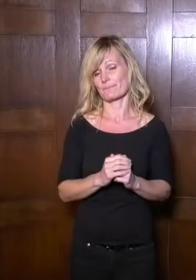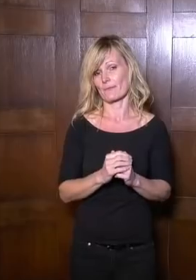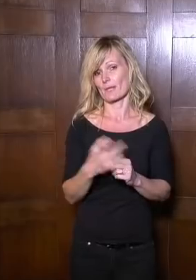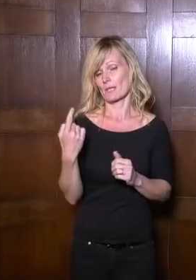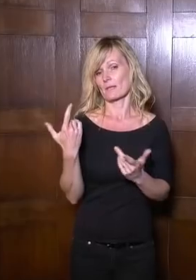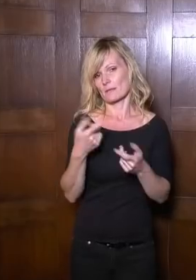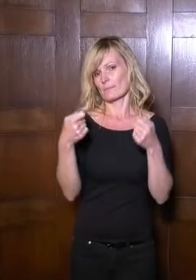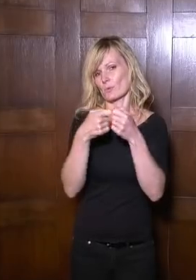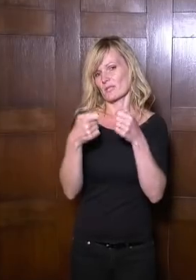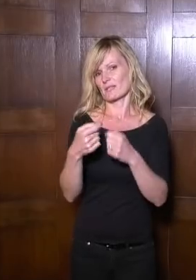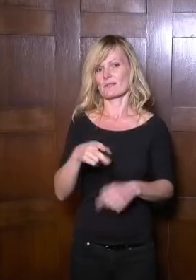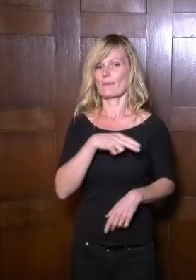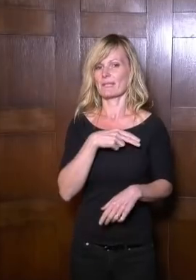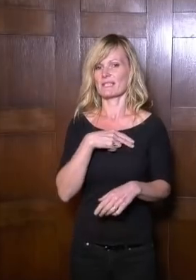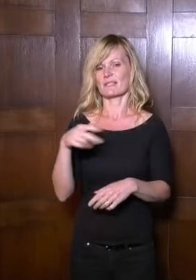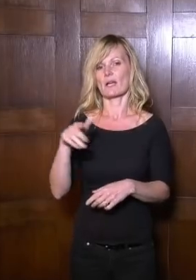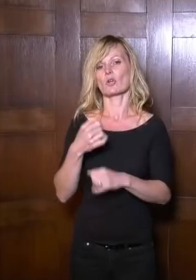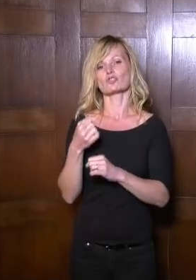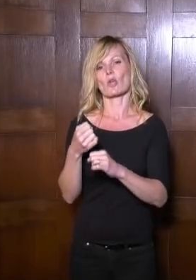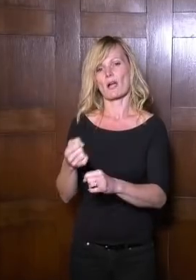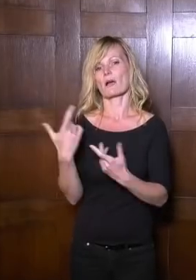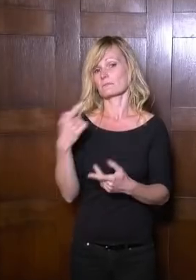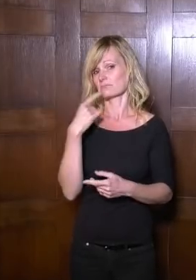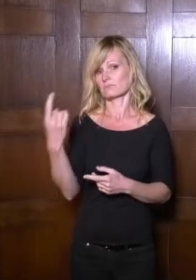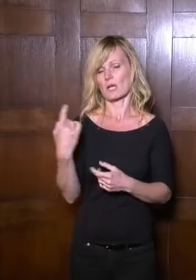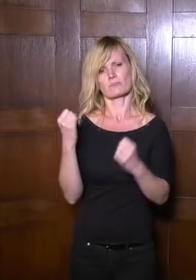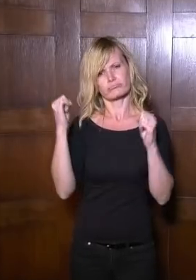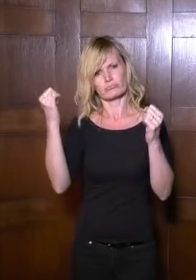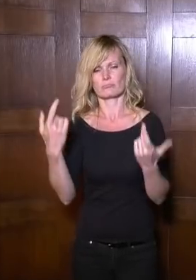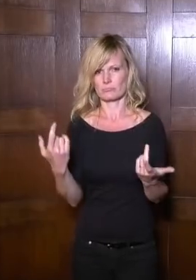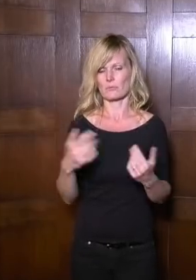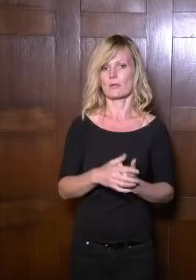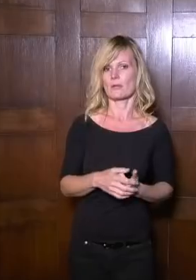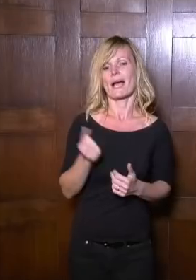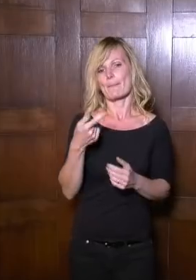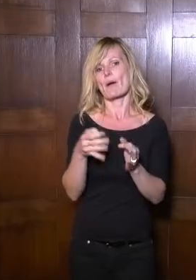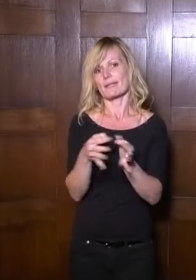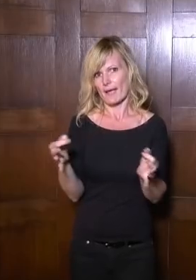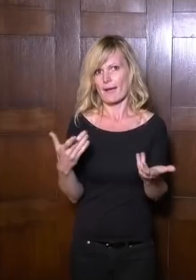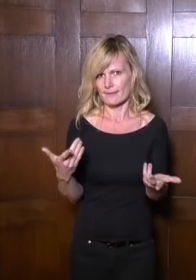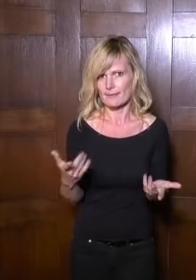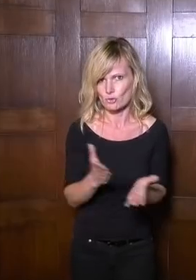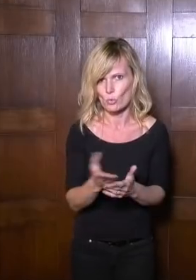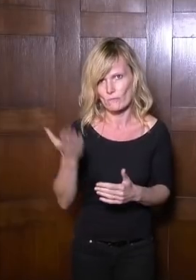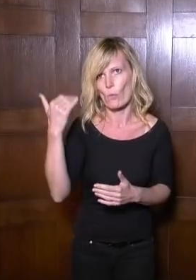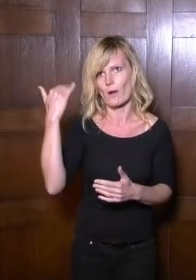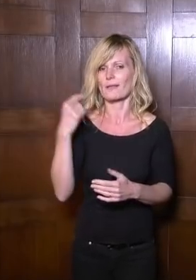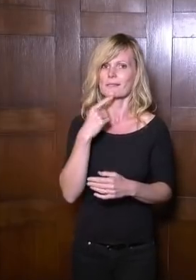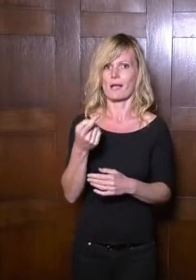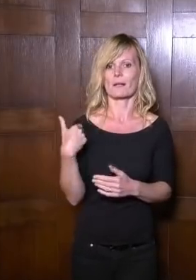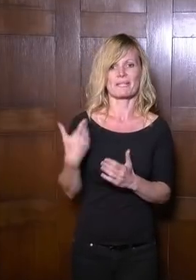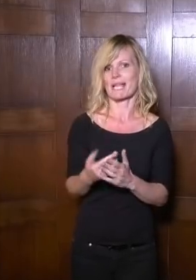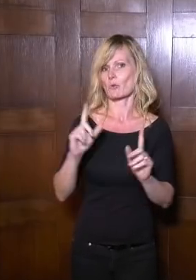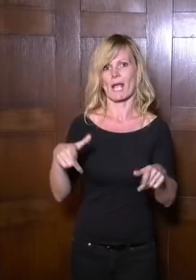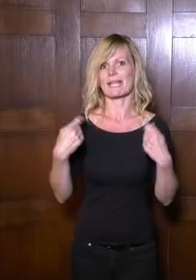sich ja Bundesminister Scheurer dafür stark gemacht, hat zwar schon das ein paar Tage gesagt, es gab noch kein